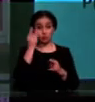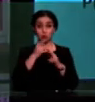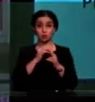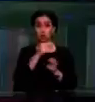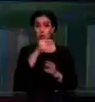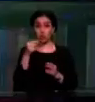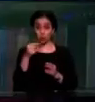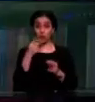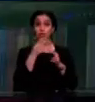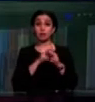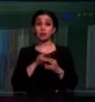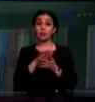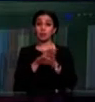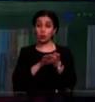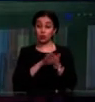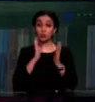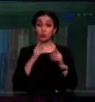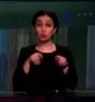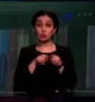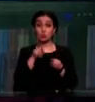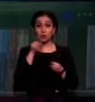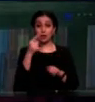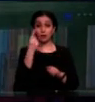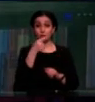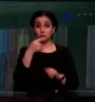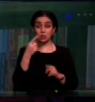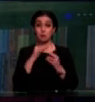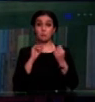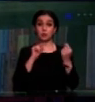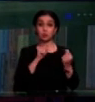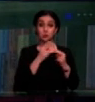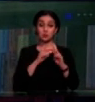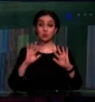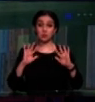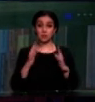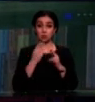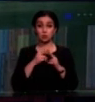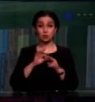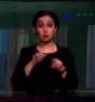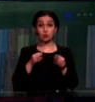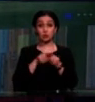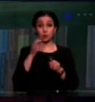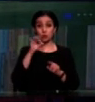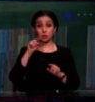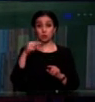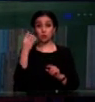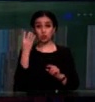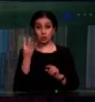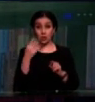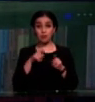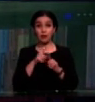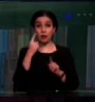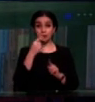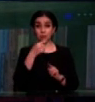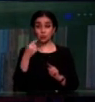чертой. Далее. Вероятность события А1 с чертой – это противоположное событие к 0,4. Значит, у нас будет